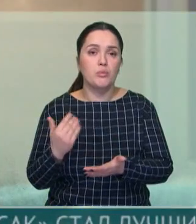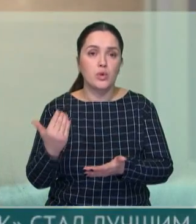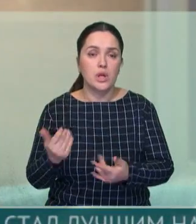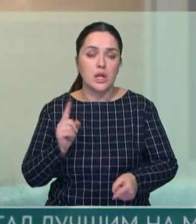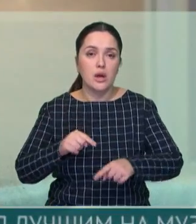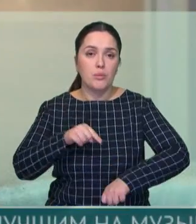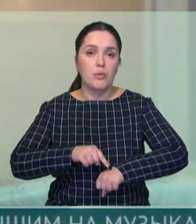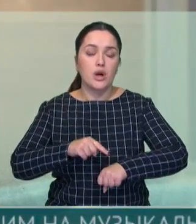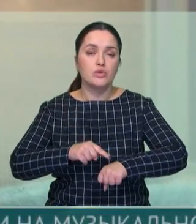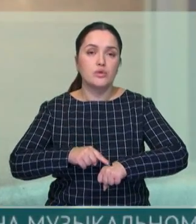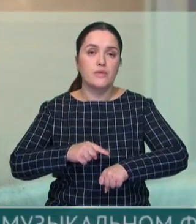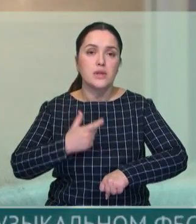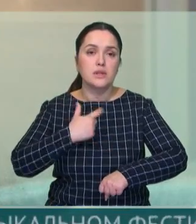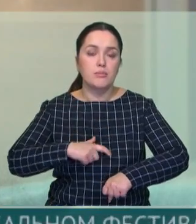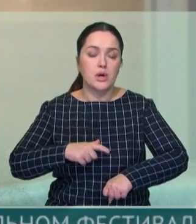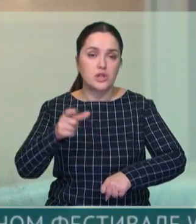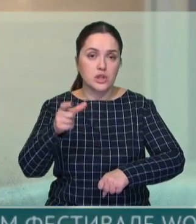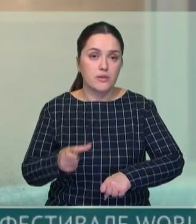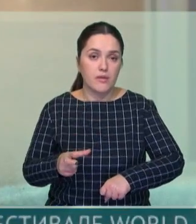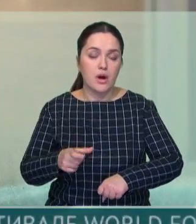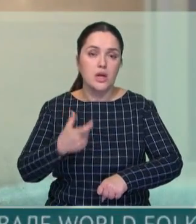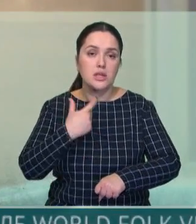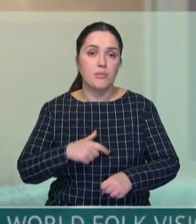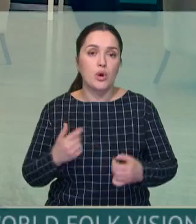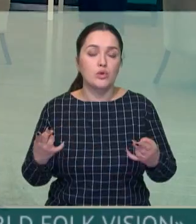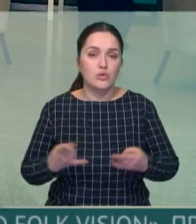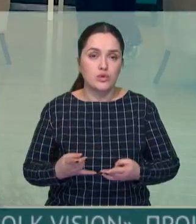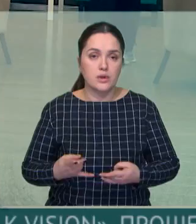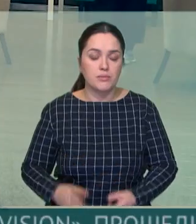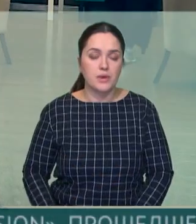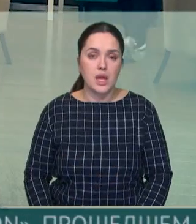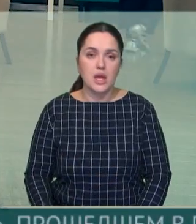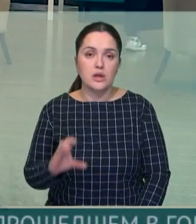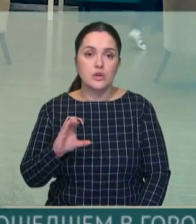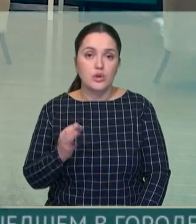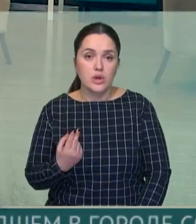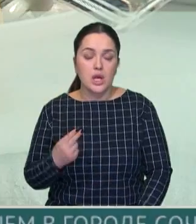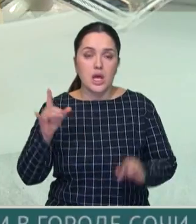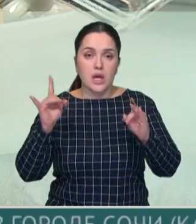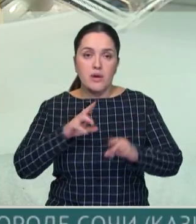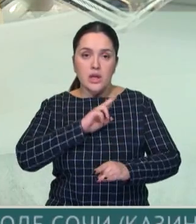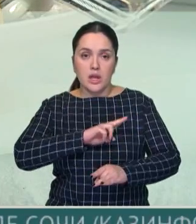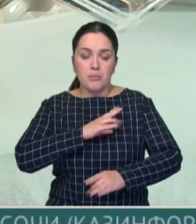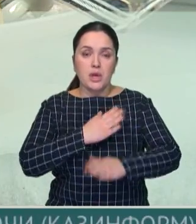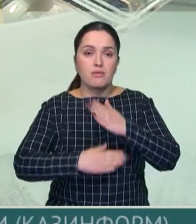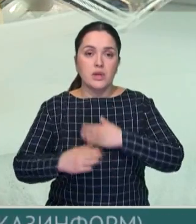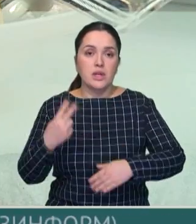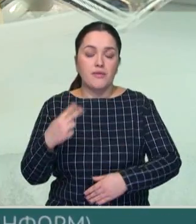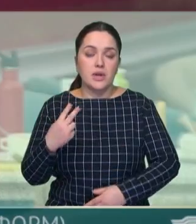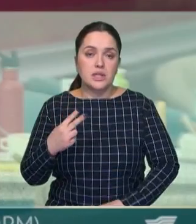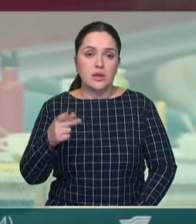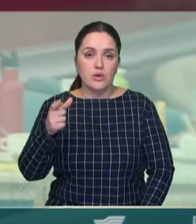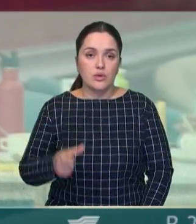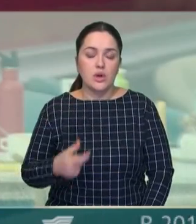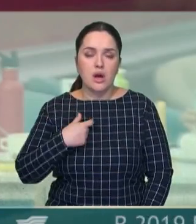реально почувствовал себя, ну, человеком, что он работает, что у него есть друзья. В социальном кафе трудится более 20 людей с инвалидностью. Я